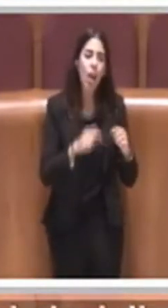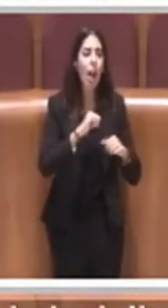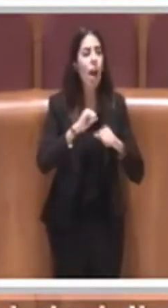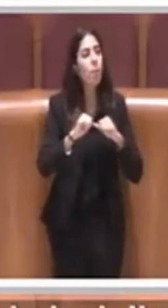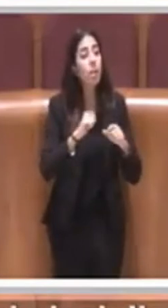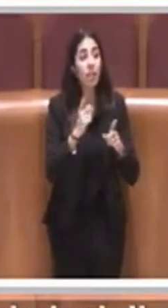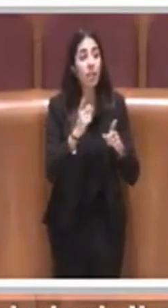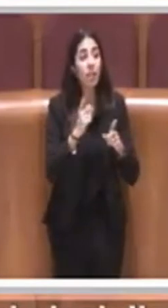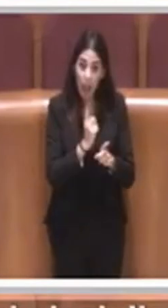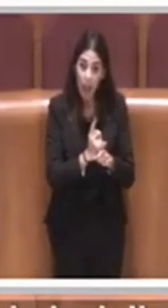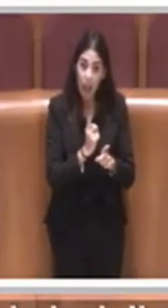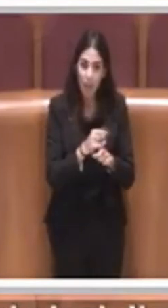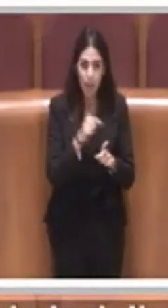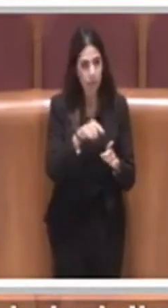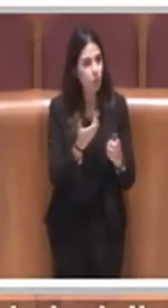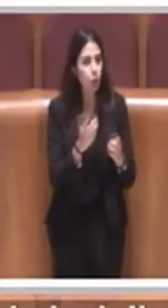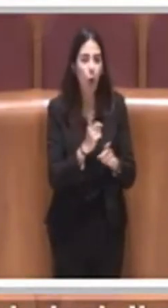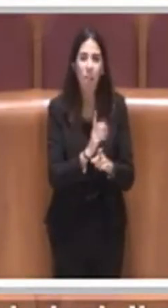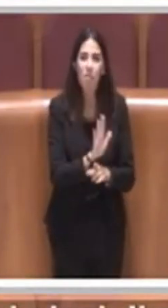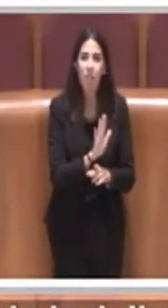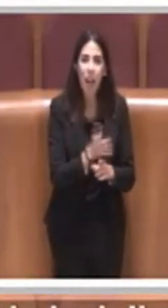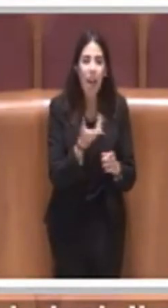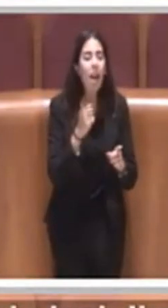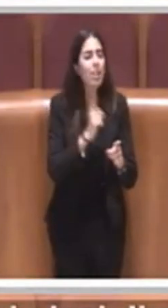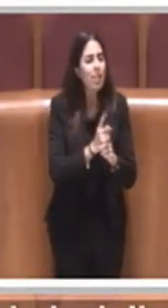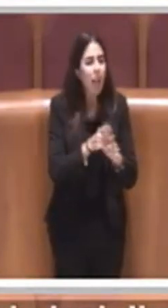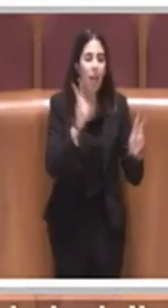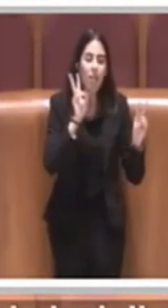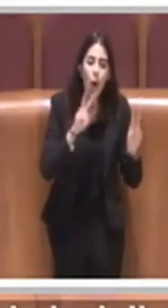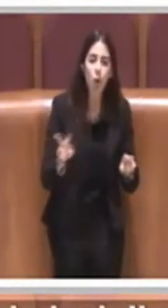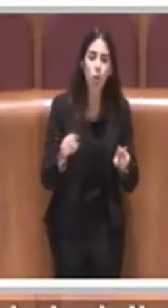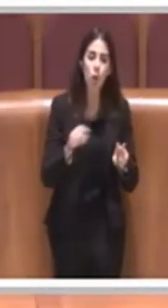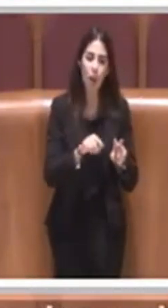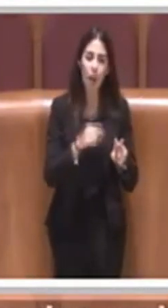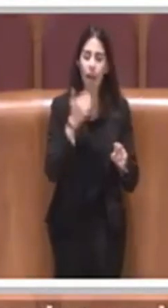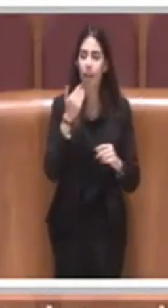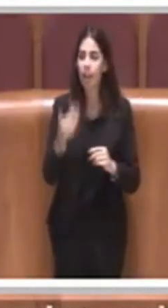quello che è un suo dovere, quindi un'azione di vigilanza e di controllo. Grazie.